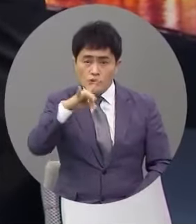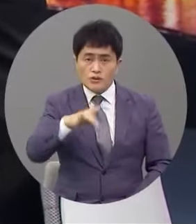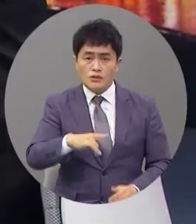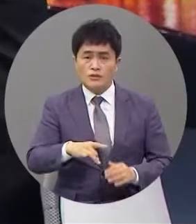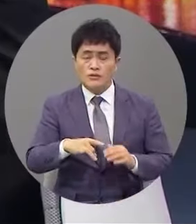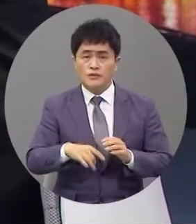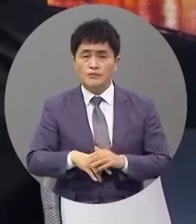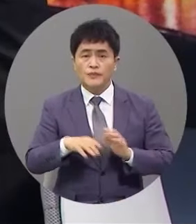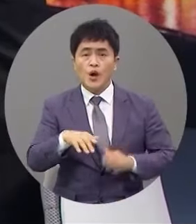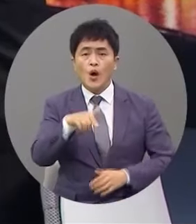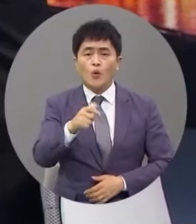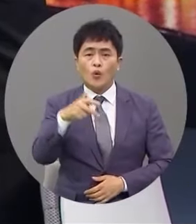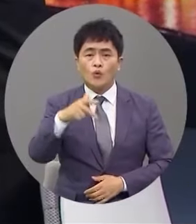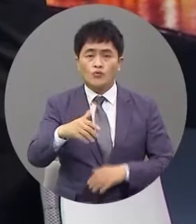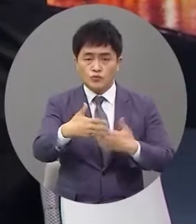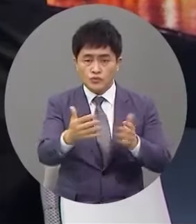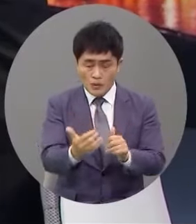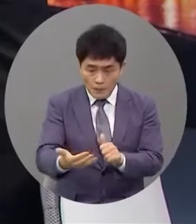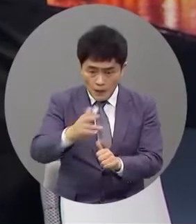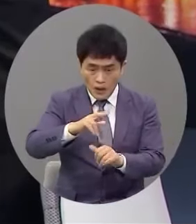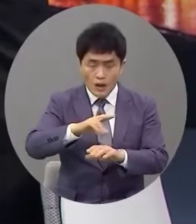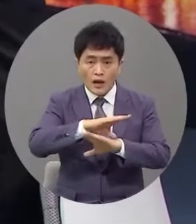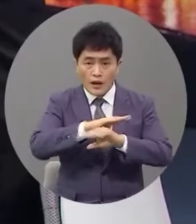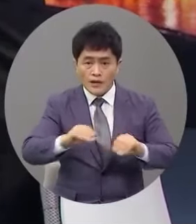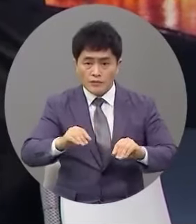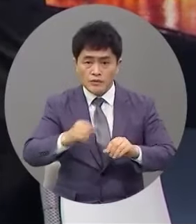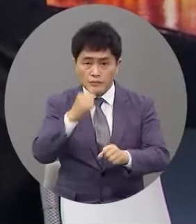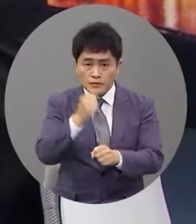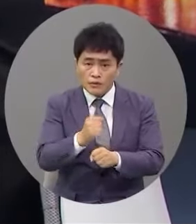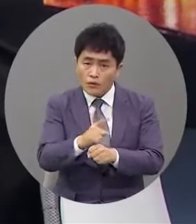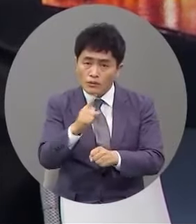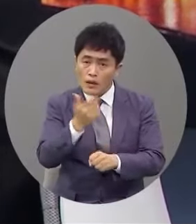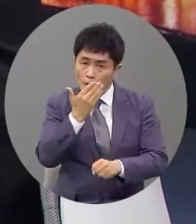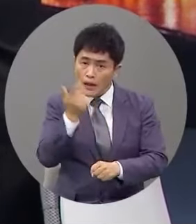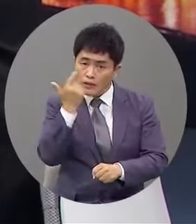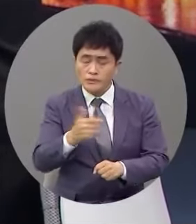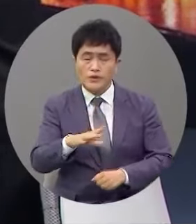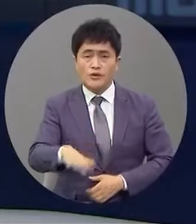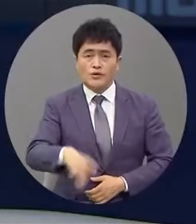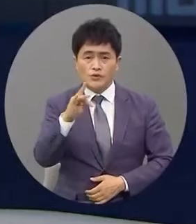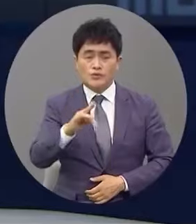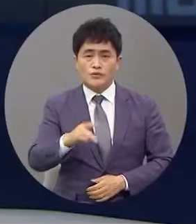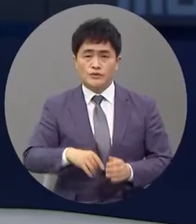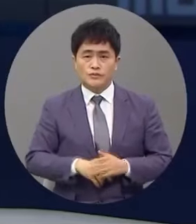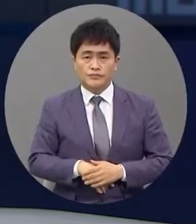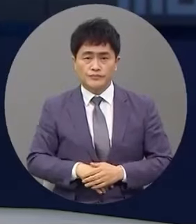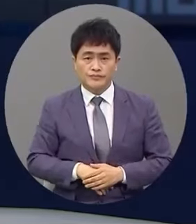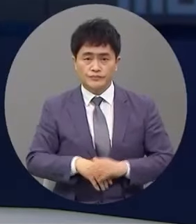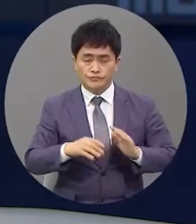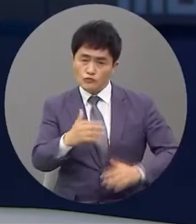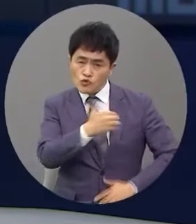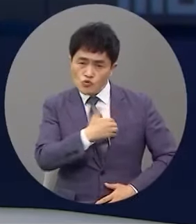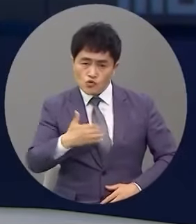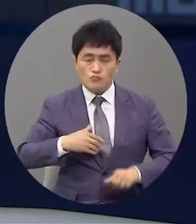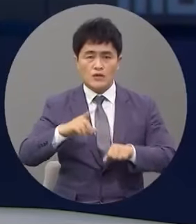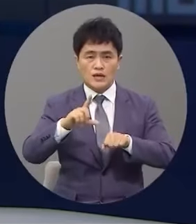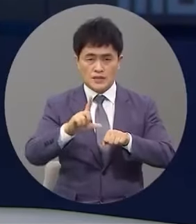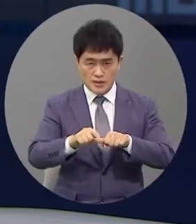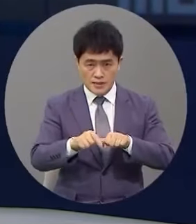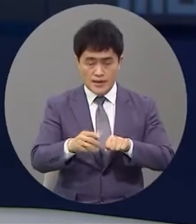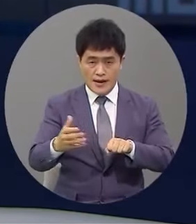이 고준위 방사성 폐기물 처리장을 만들었단 말이죠. 이게 어떻게 가능했습니까? 네, 우선 핵심만 정리를 해보면 충분한 시간과